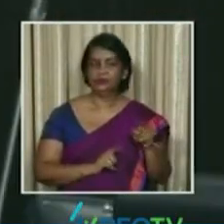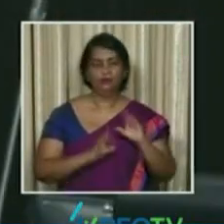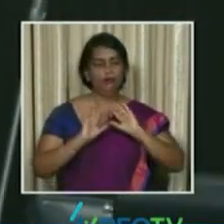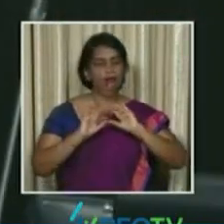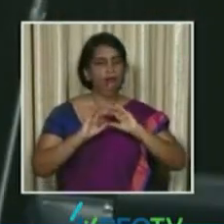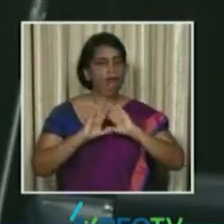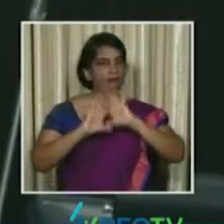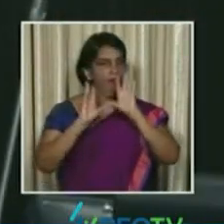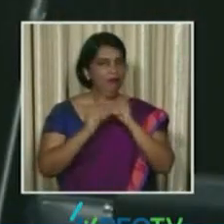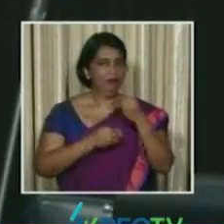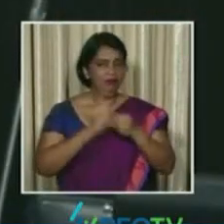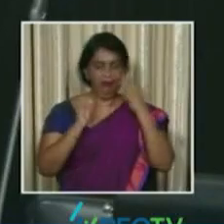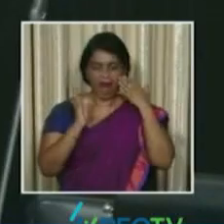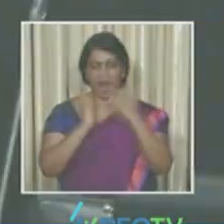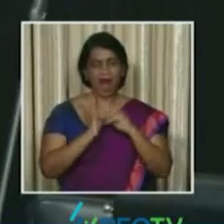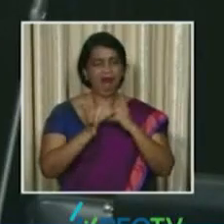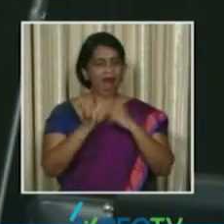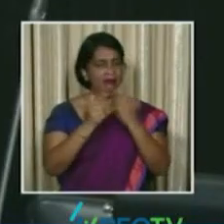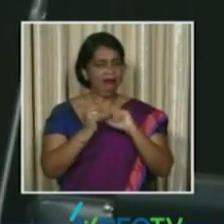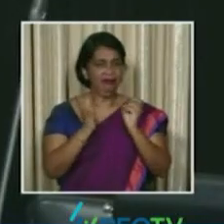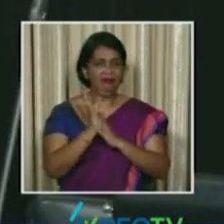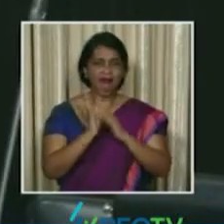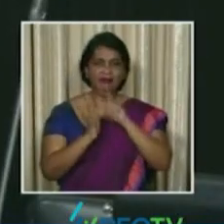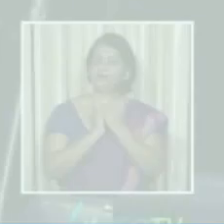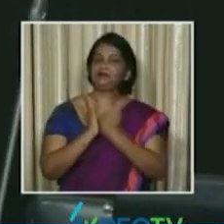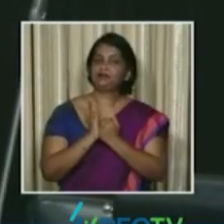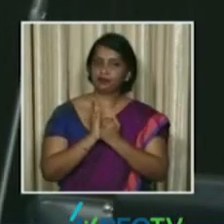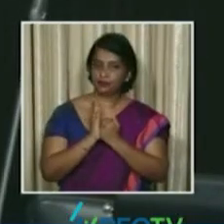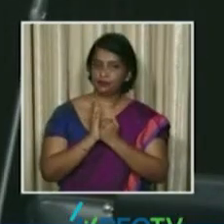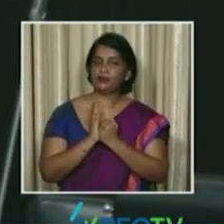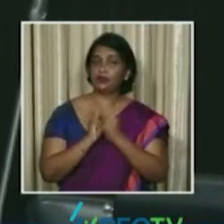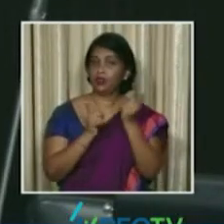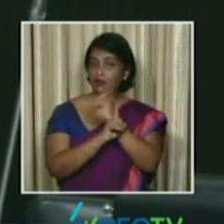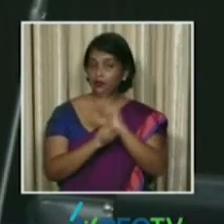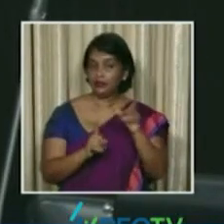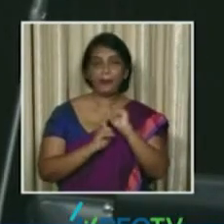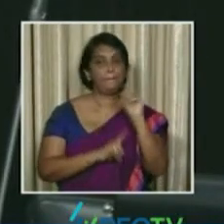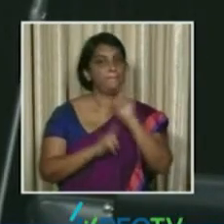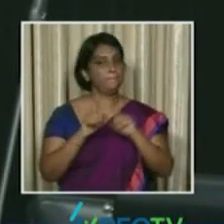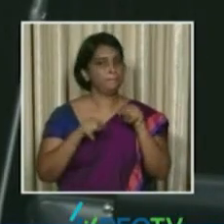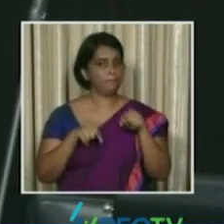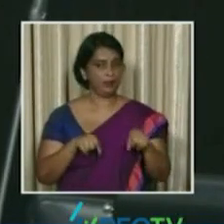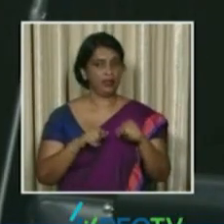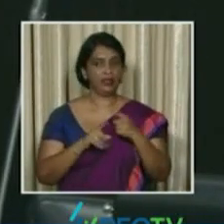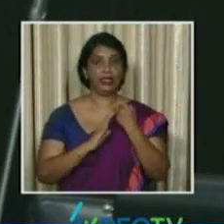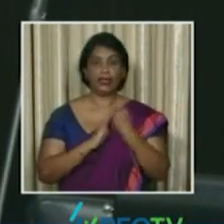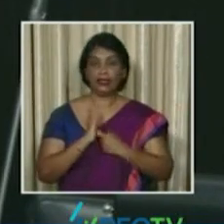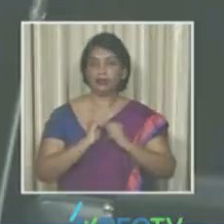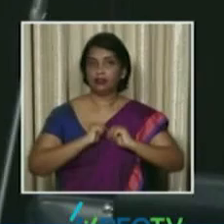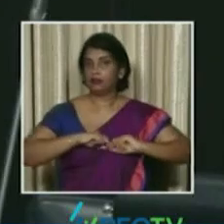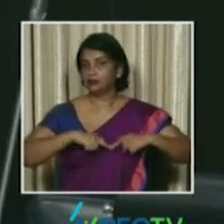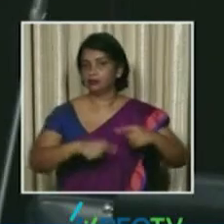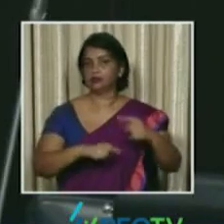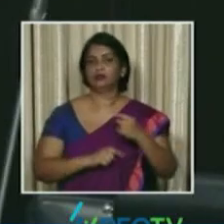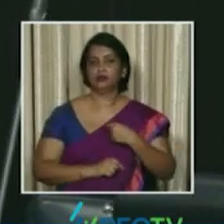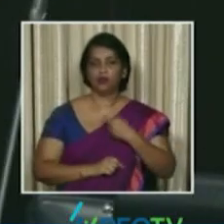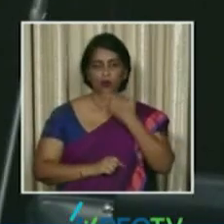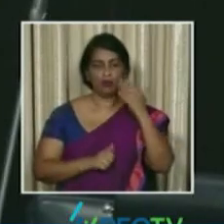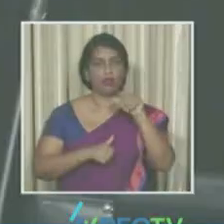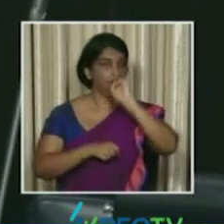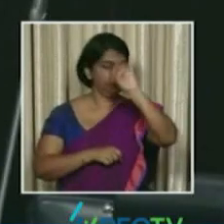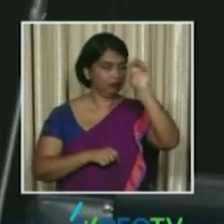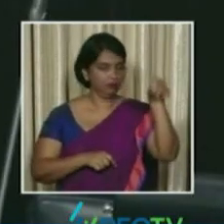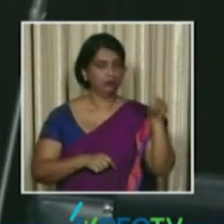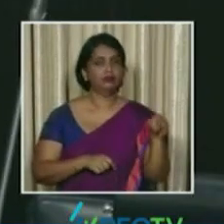ව්‍යාපාර කාරක සභාවේ ගිණුම් කාරක සභාවේ දෙනු ලබන නිර්දේශ ඍජු ලෙස පාර්ලිමේන්තුවට නීතිය ක්‍රියාත්මක කරන්න පුළුවන් ආයතනවලට